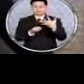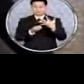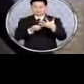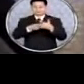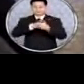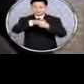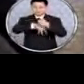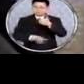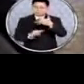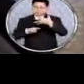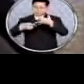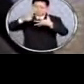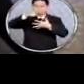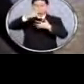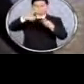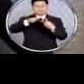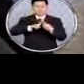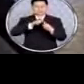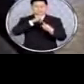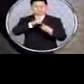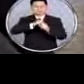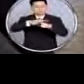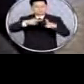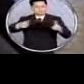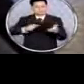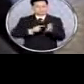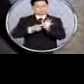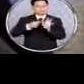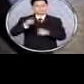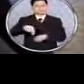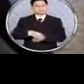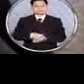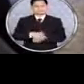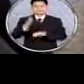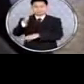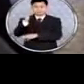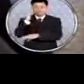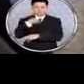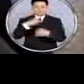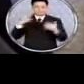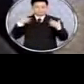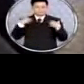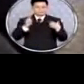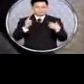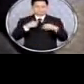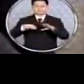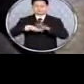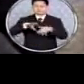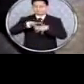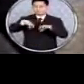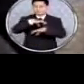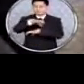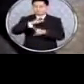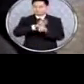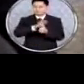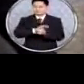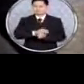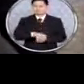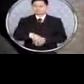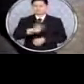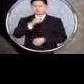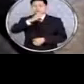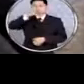西，我们要让它展现的是一个多样的面貌，所以政府是要创造一个文化发展的环境，不是由上